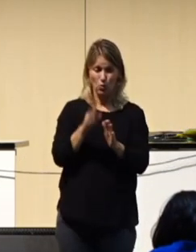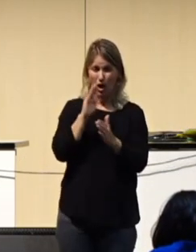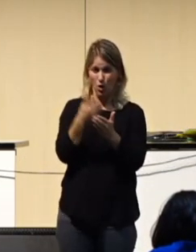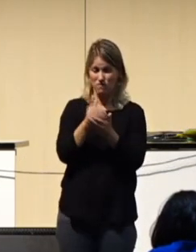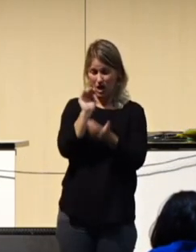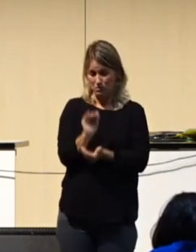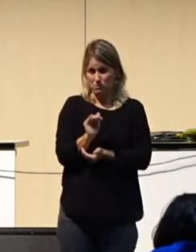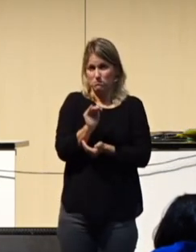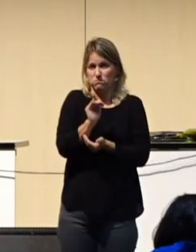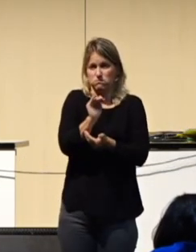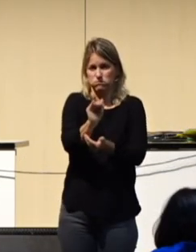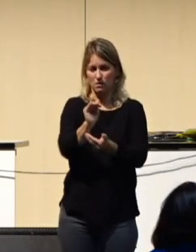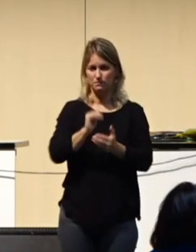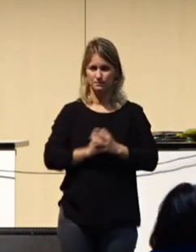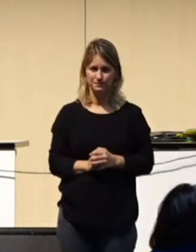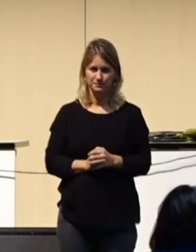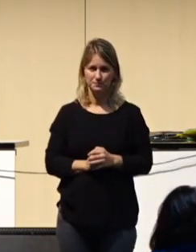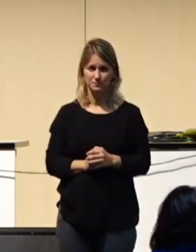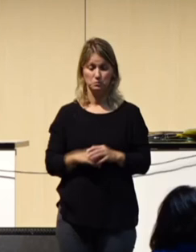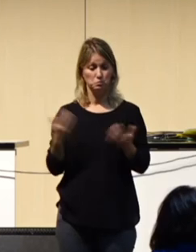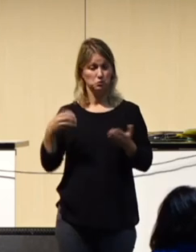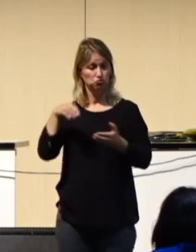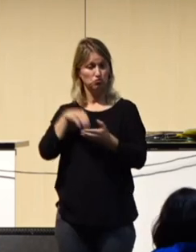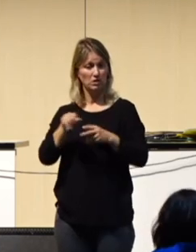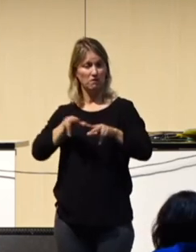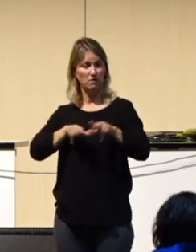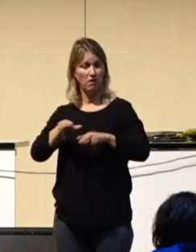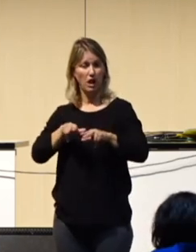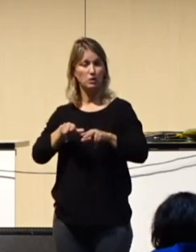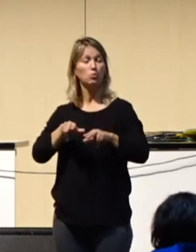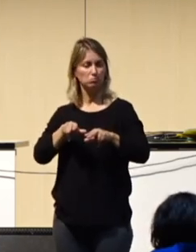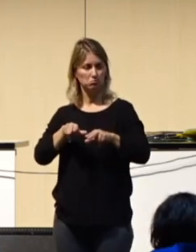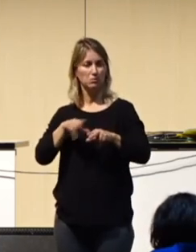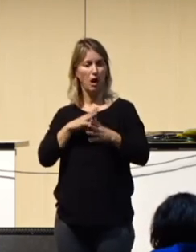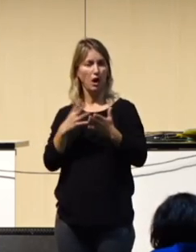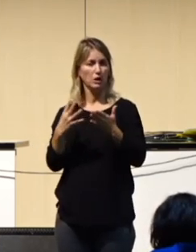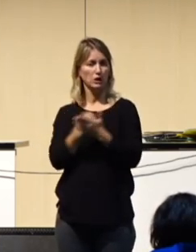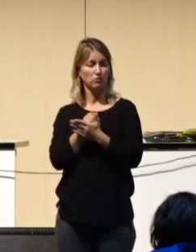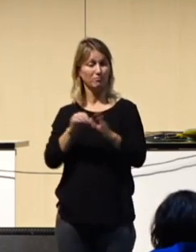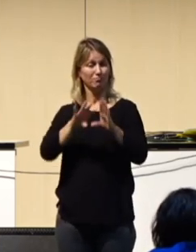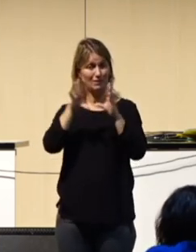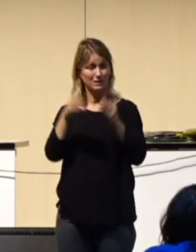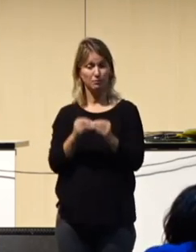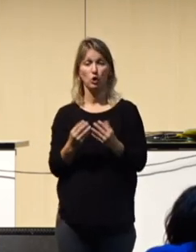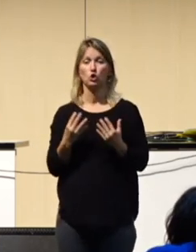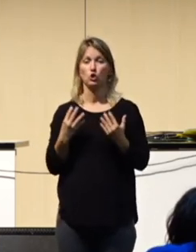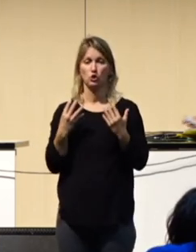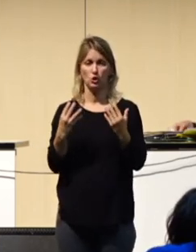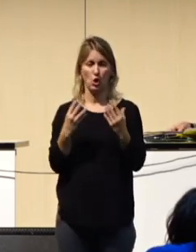hinzu. Immerhin hat es die Stadtverwaltung erreicht, dass sich ganze 9 Einrichtungen